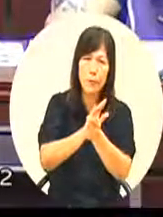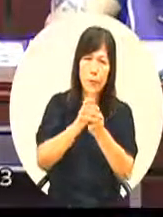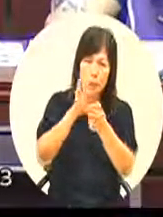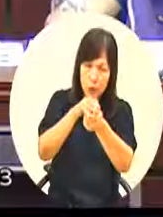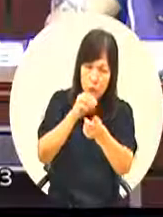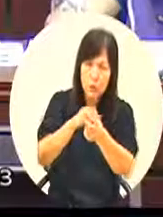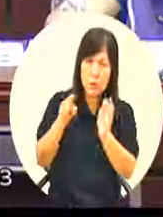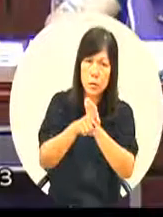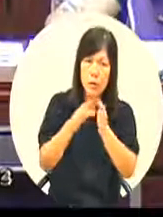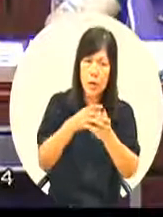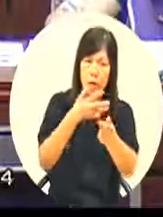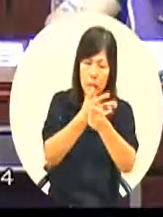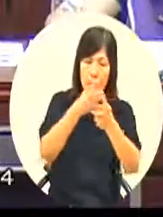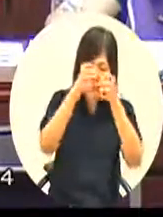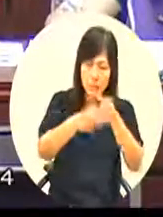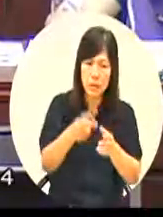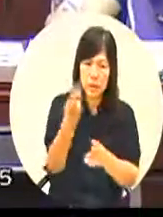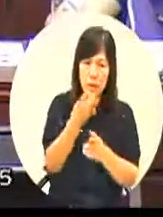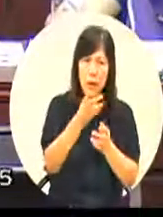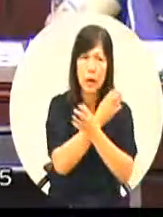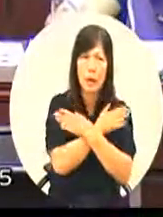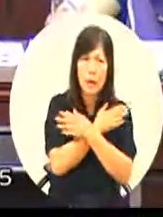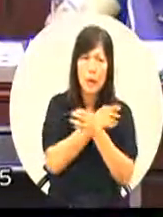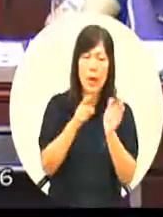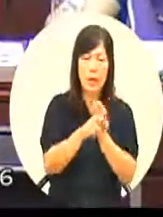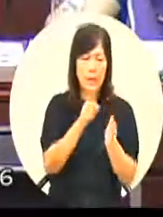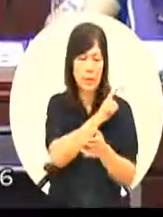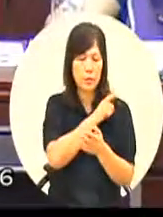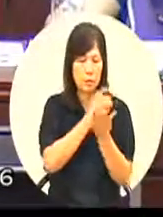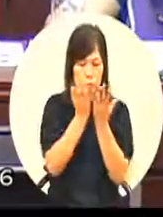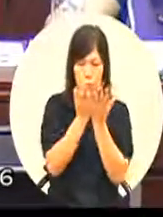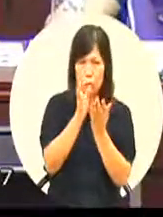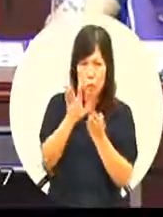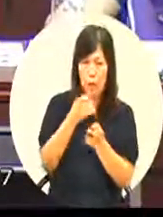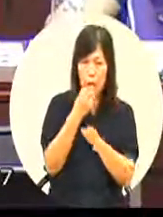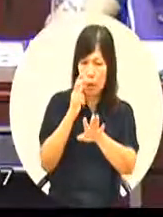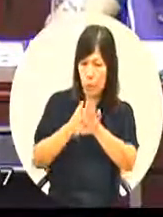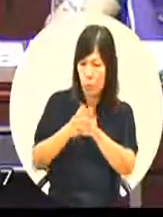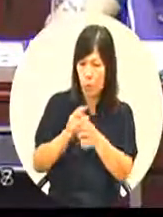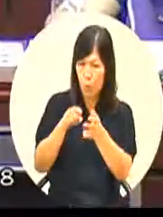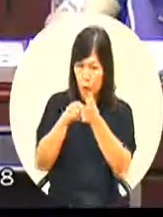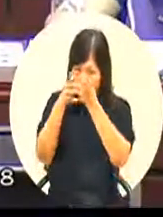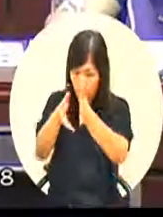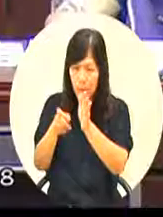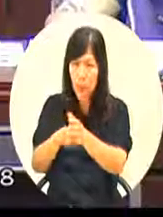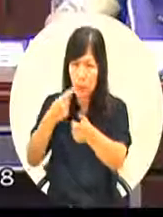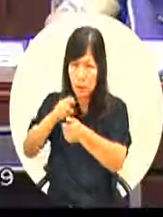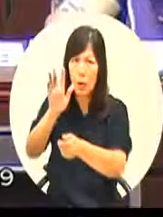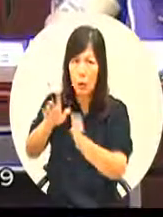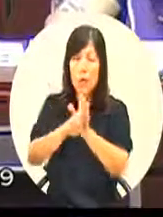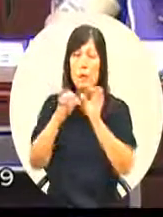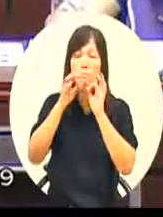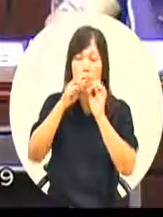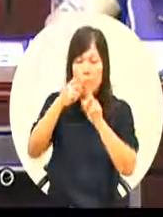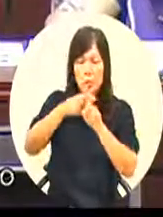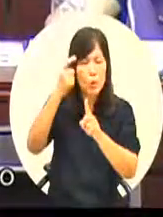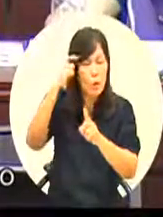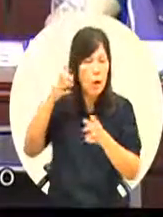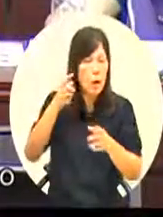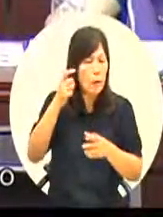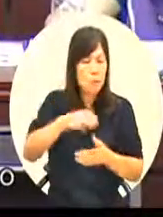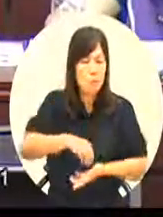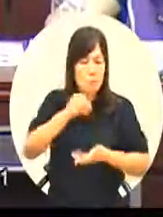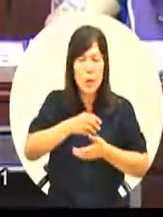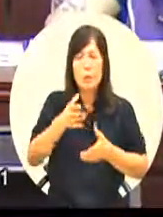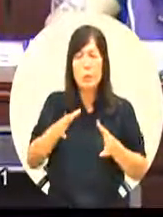2个非营利幼儿园，其实刚好是所学所用啊，所以其实我们就不用担心它的品质问题哦。那我们在大高雄区其实